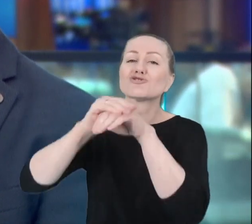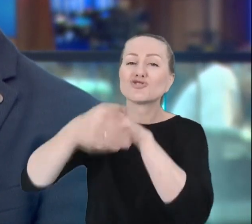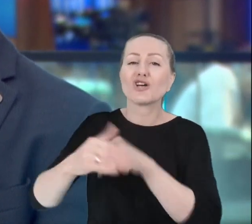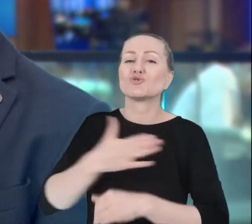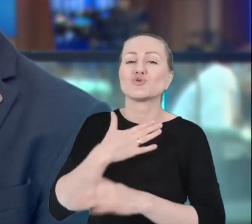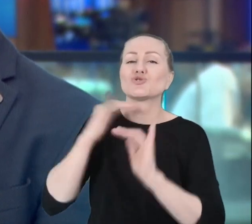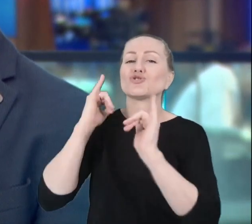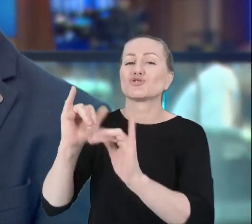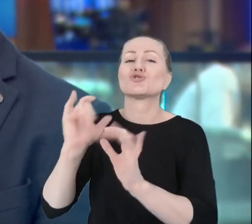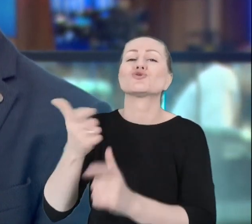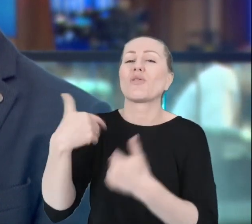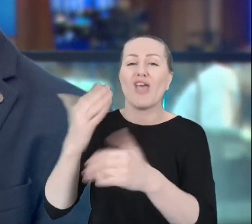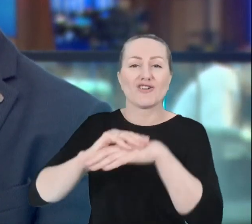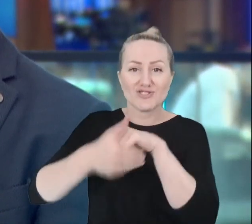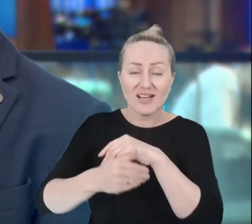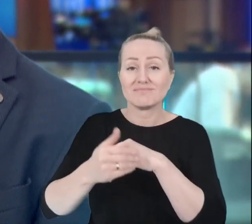coś poradzić,